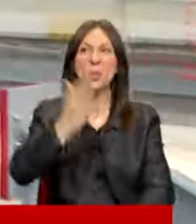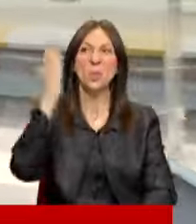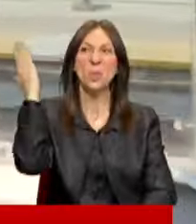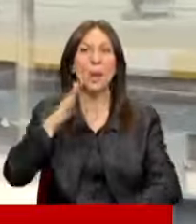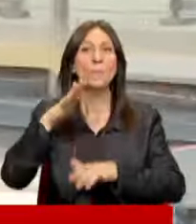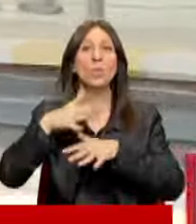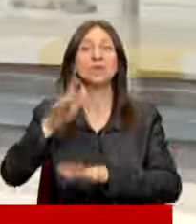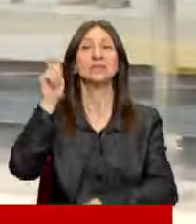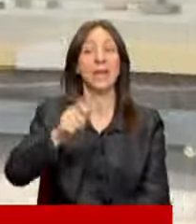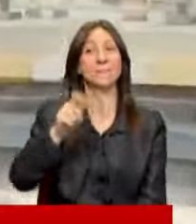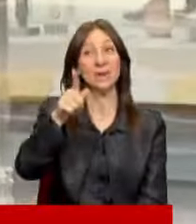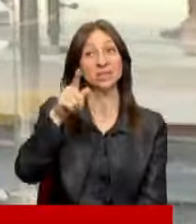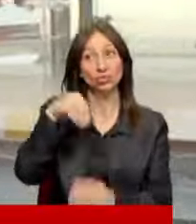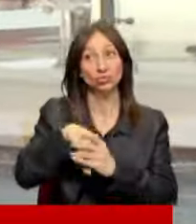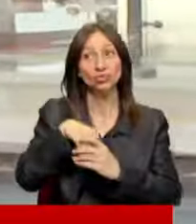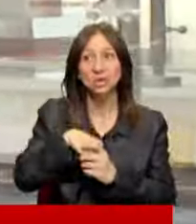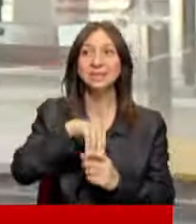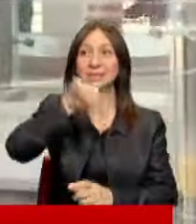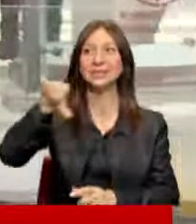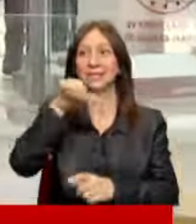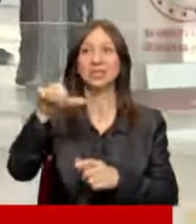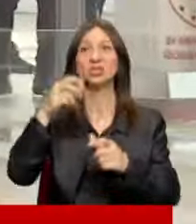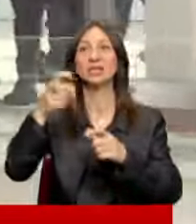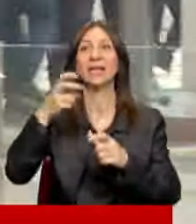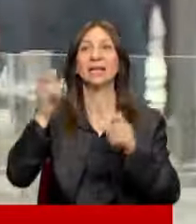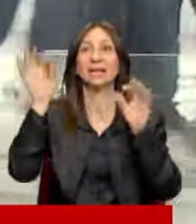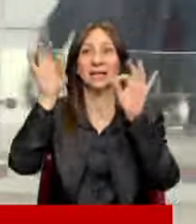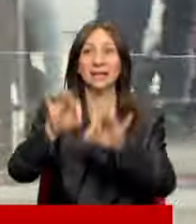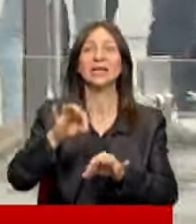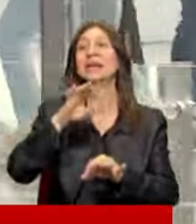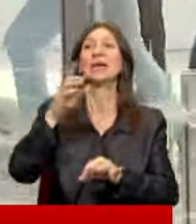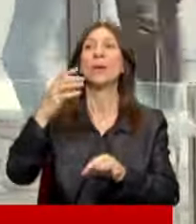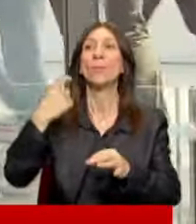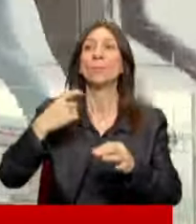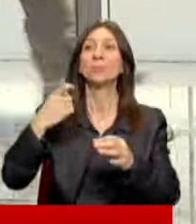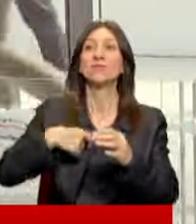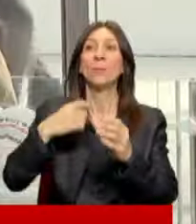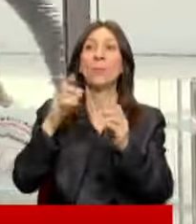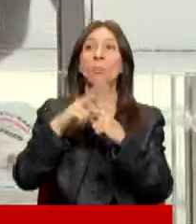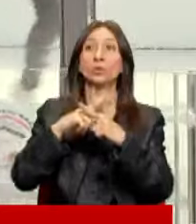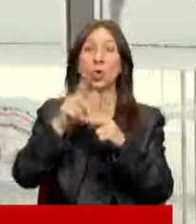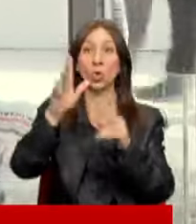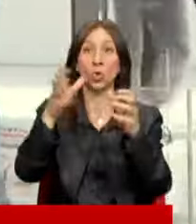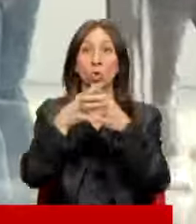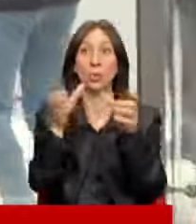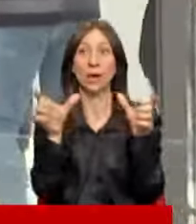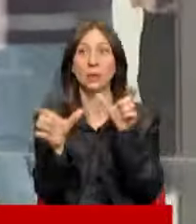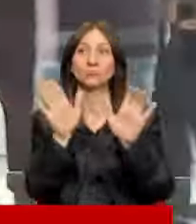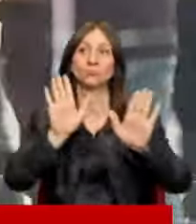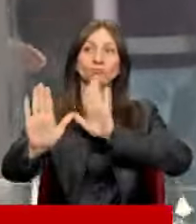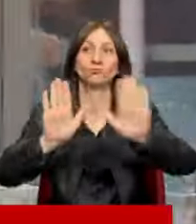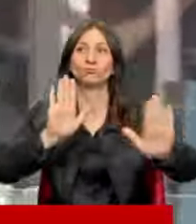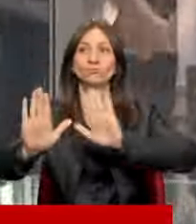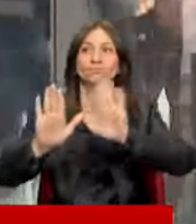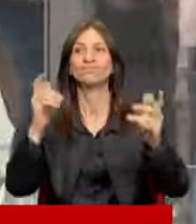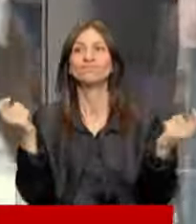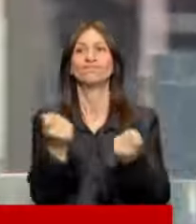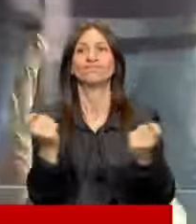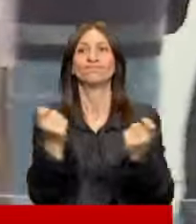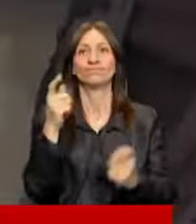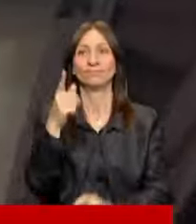Almanya'yı protesto etmek için Sirkeci Garı'na geldi. Şu anda sivil polisler gruba müdahale ediyor,